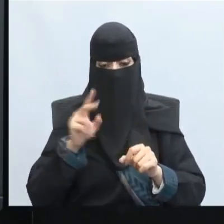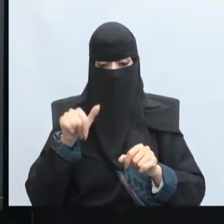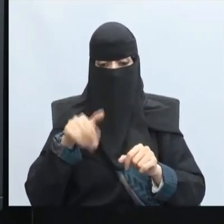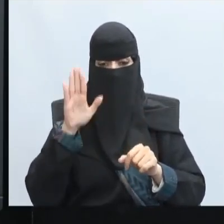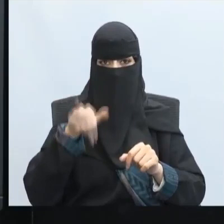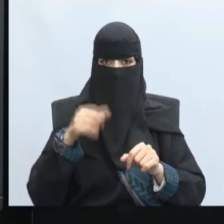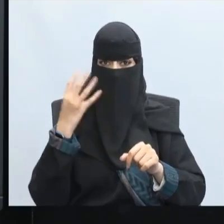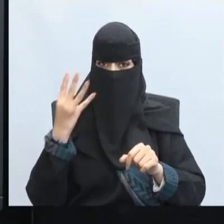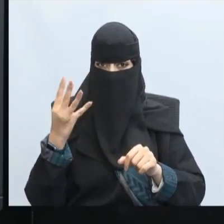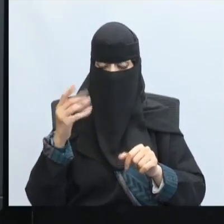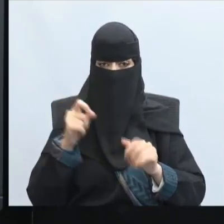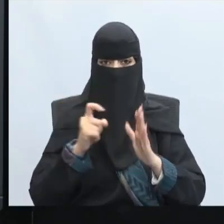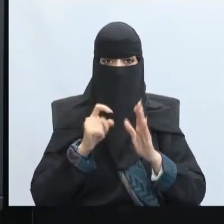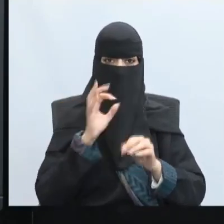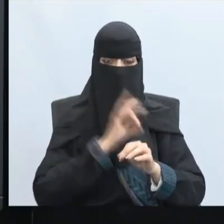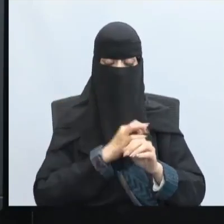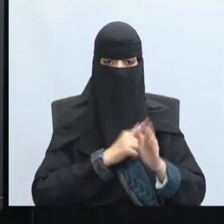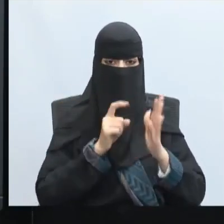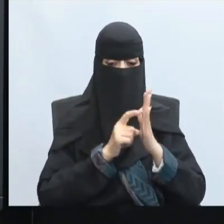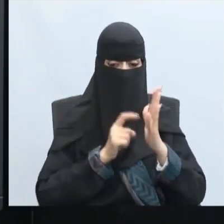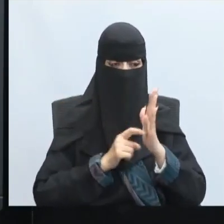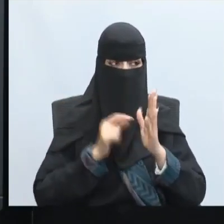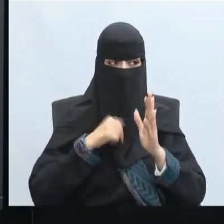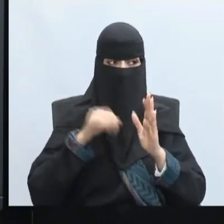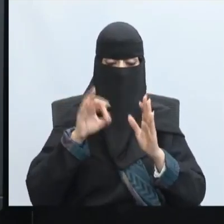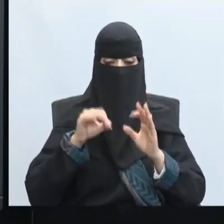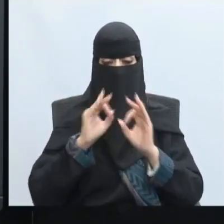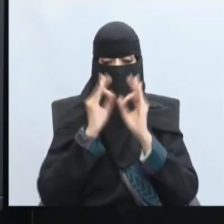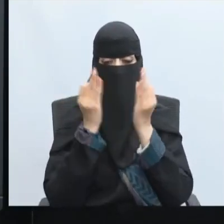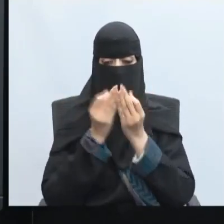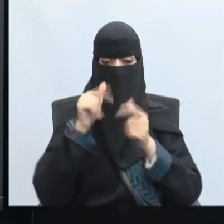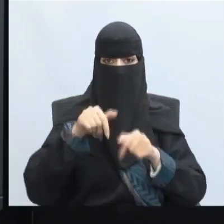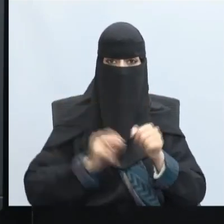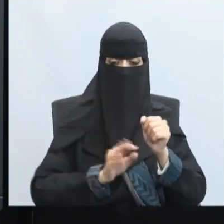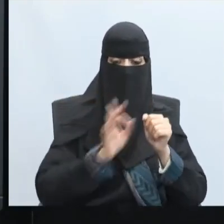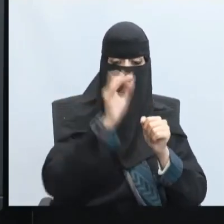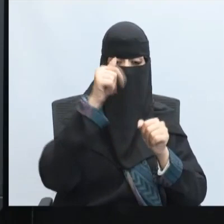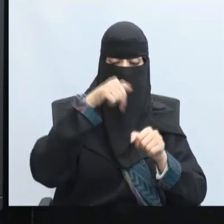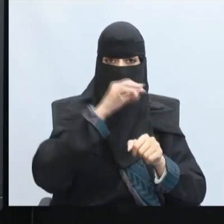ذكرناها فوائد تنظيميه واجتماعيه وتنمو